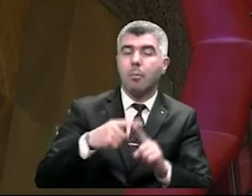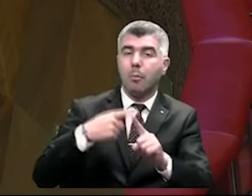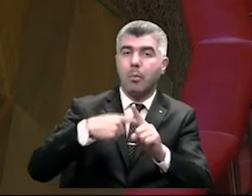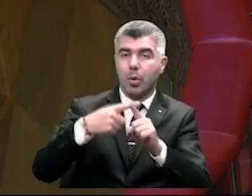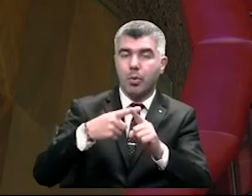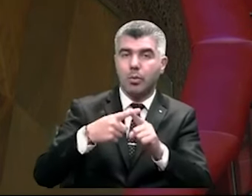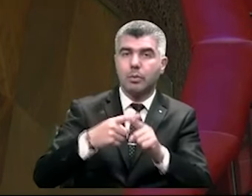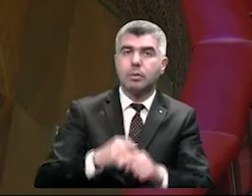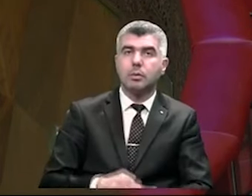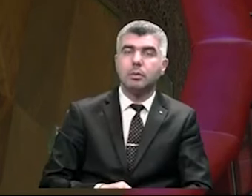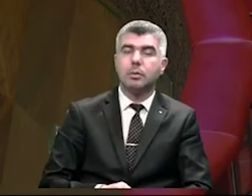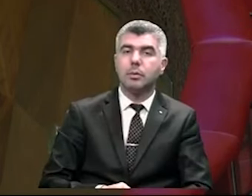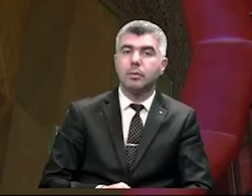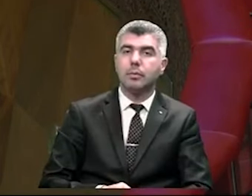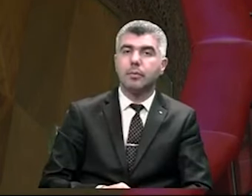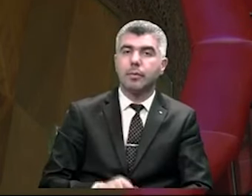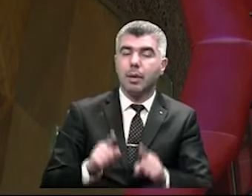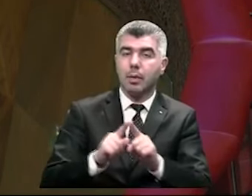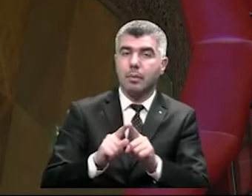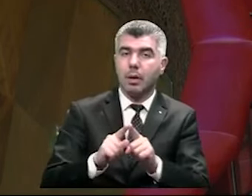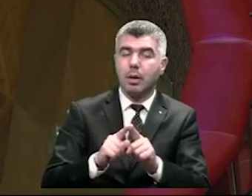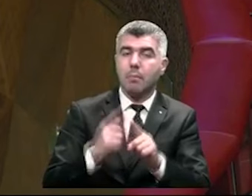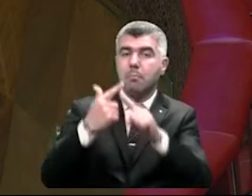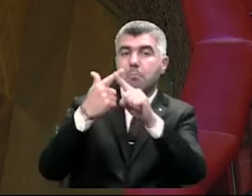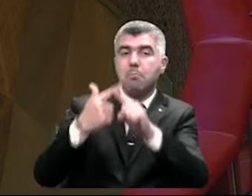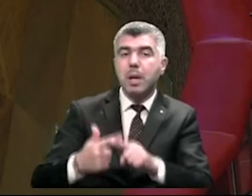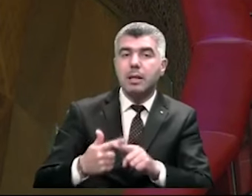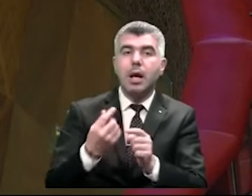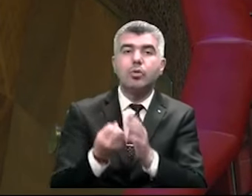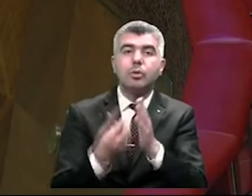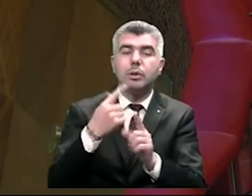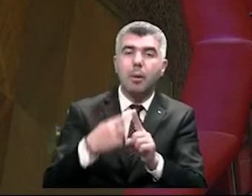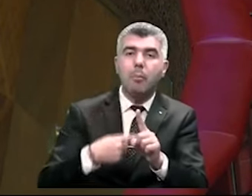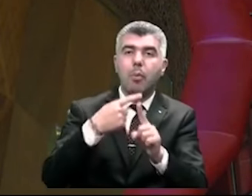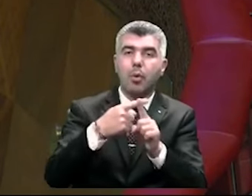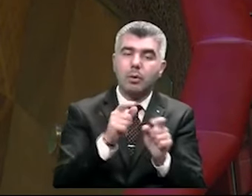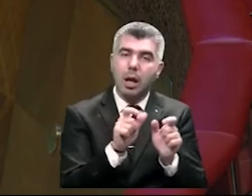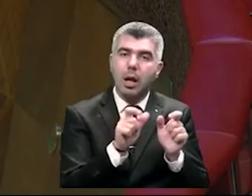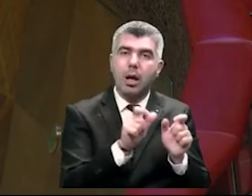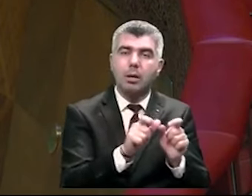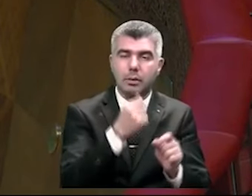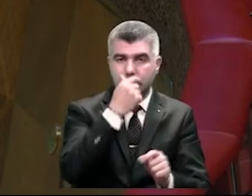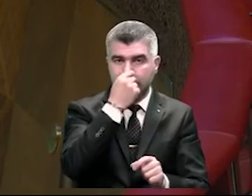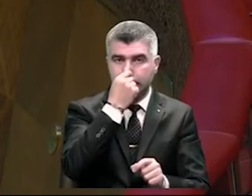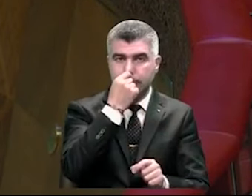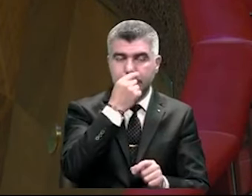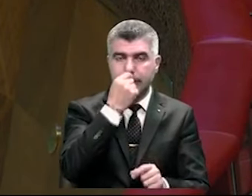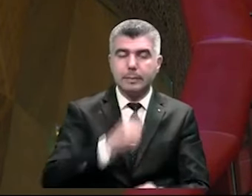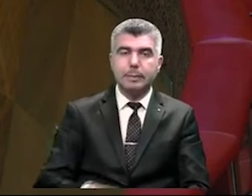في يعني في رسنا ليها ماليه جديده باش تكلف به بهذ